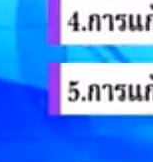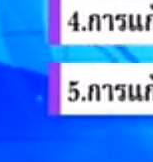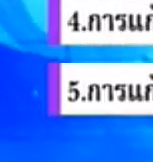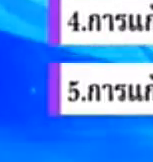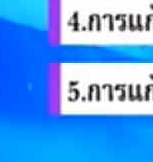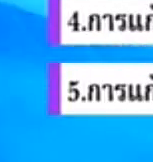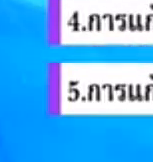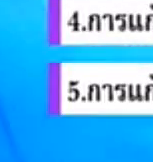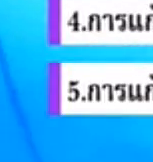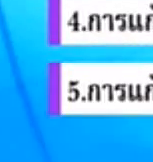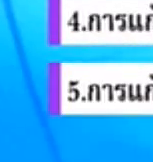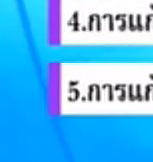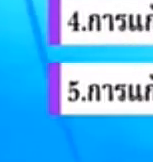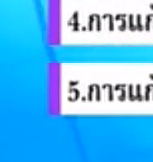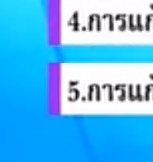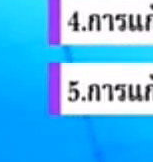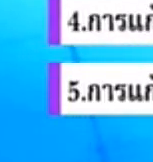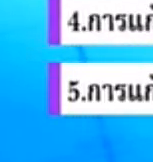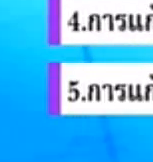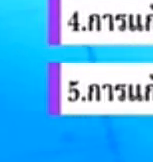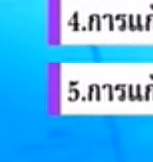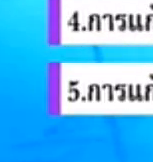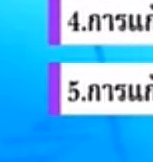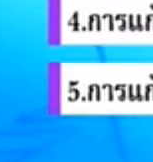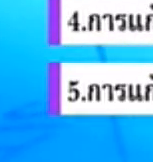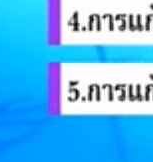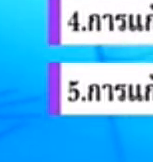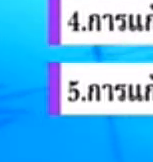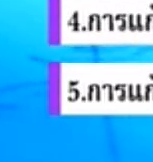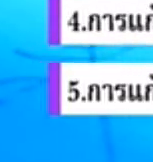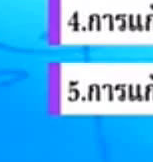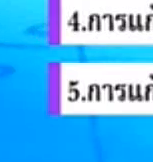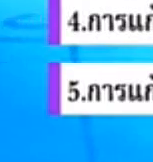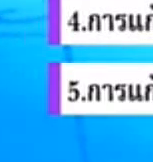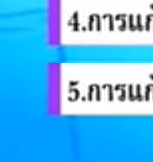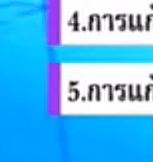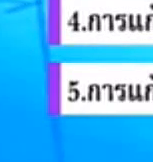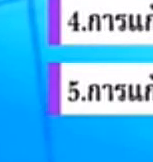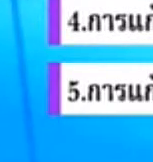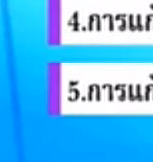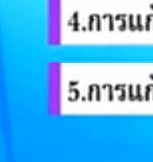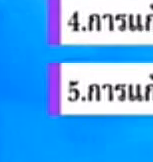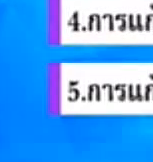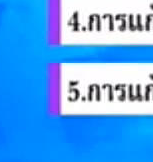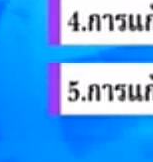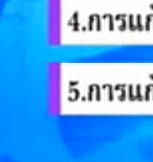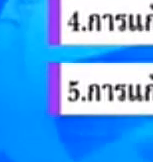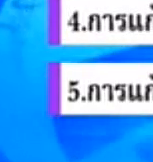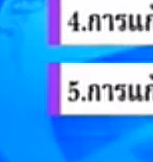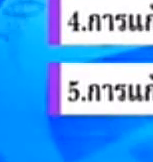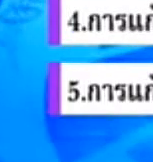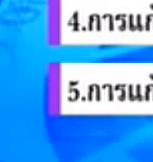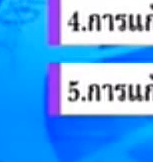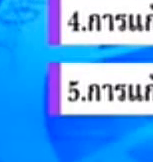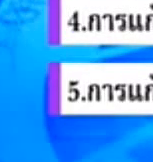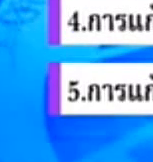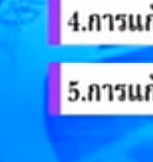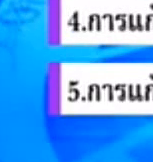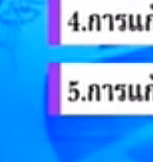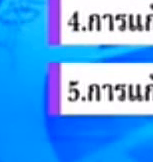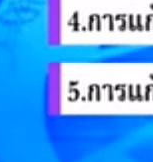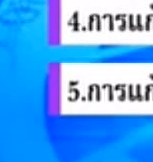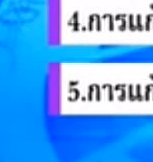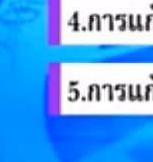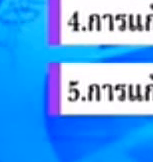องประชาชนการแก้ไขปัญหาการจราจรการพัฒนาระบบคมนาคมแล้วก็การแก้ไขปัญหาสิ่งแวดล้อมป่า